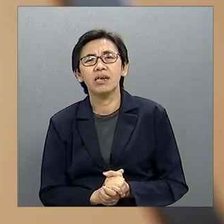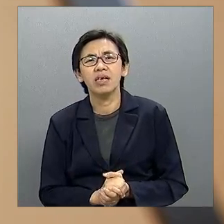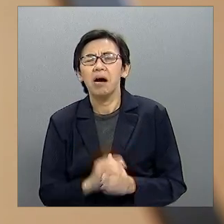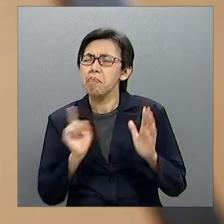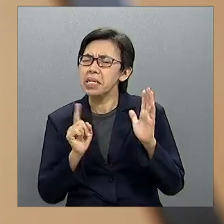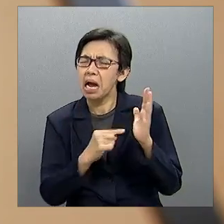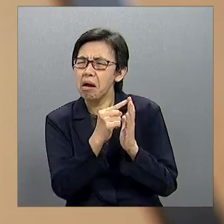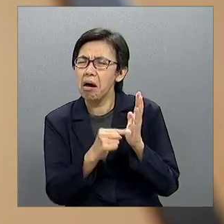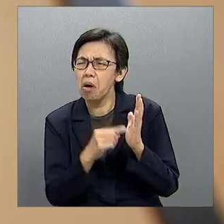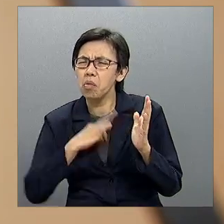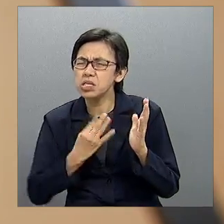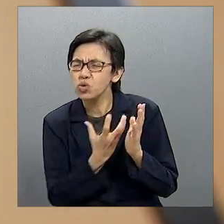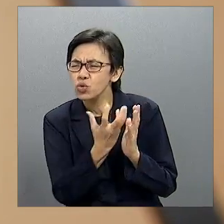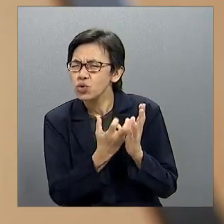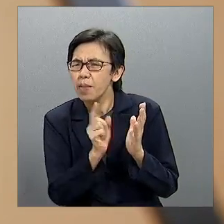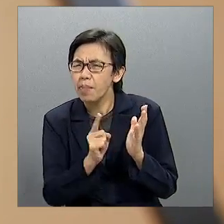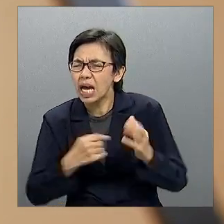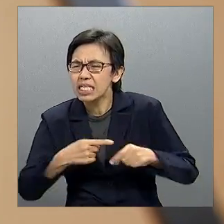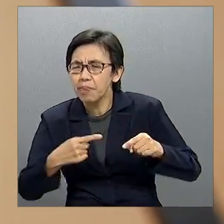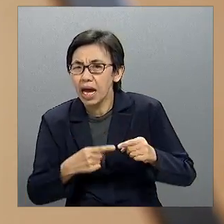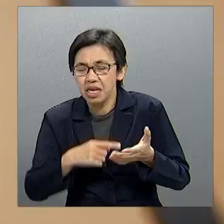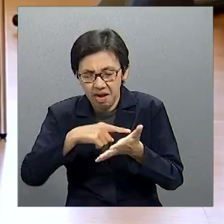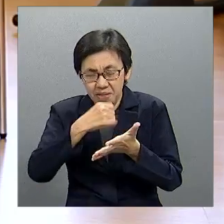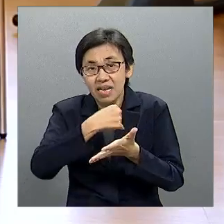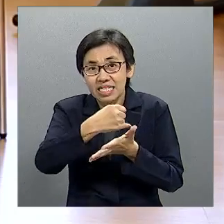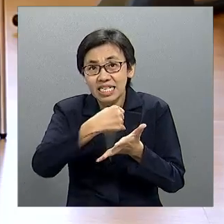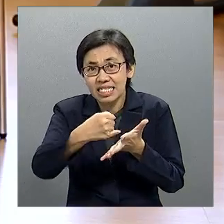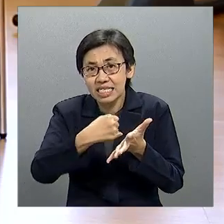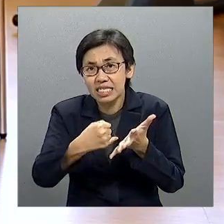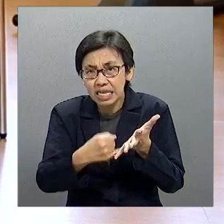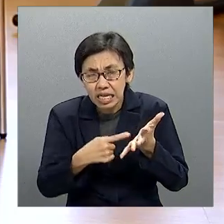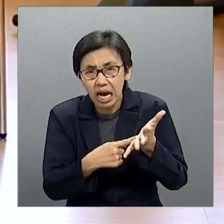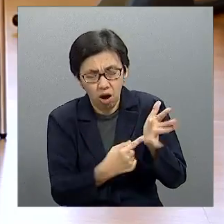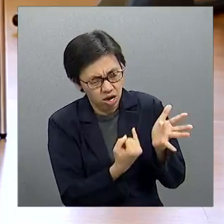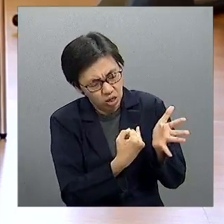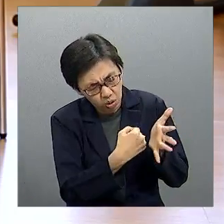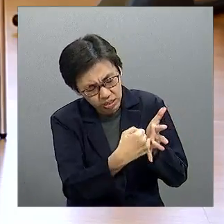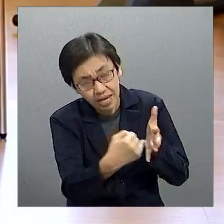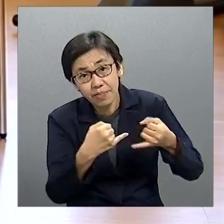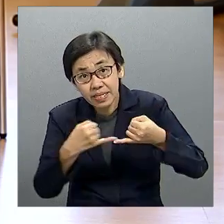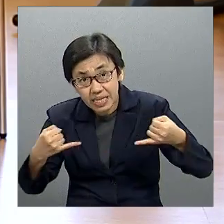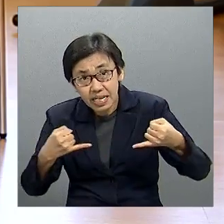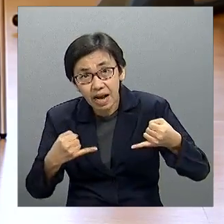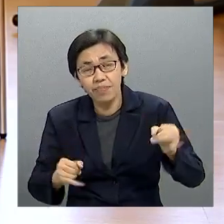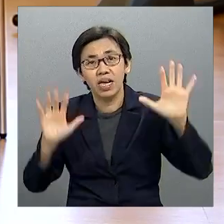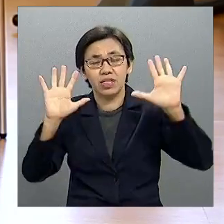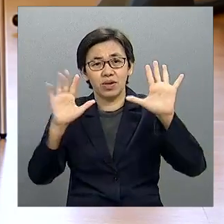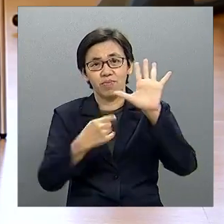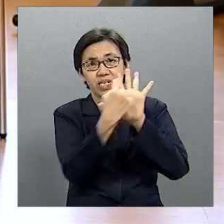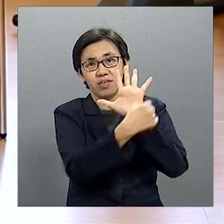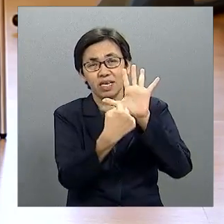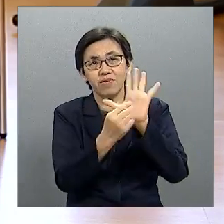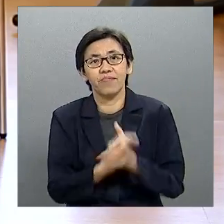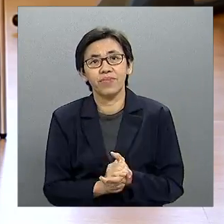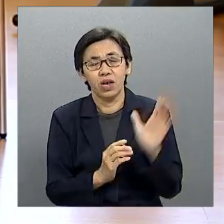กี่ยวกับพังผืดแล้วก็เส้นประสาทตรงจุดไหนคะที่ว่า ครับก็คือถ้าเราดูจากนิ้วมือของเราเนี่ยนะครับตรงบริเวณข้อมือเนี่ยเขาจะ